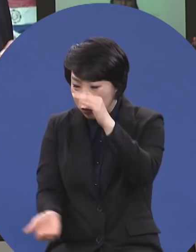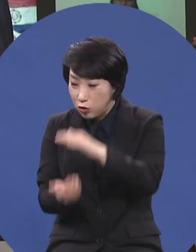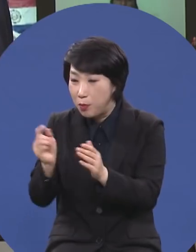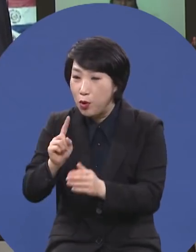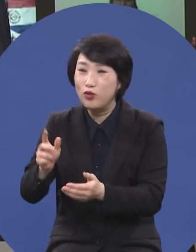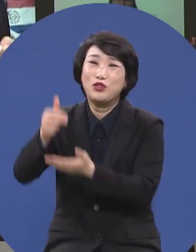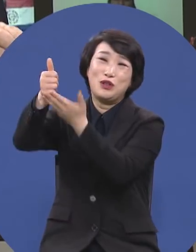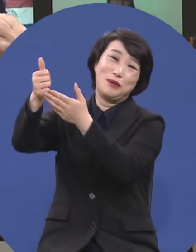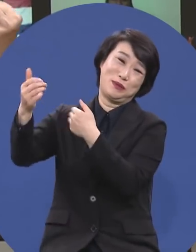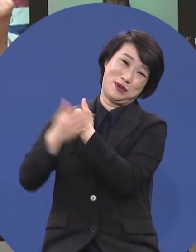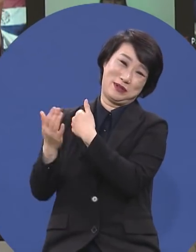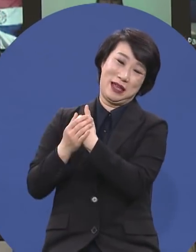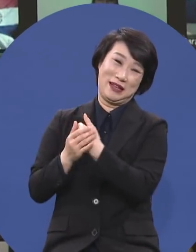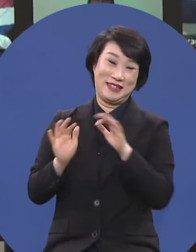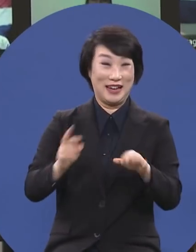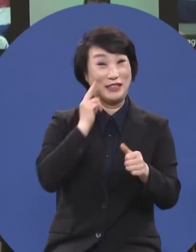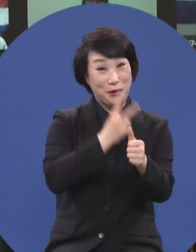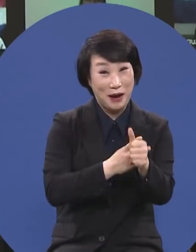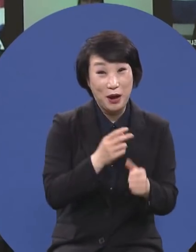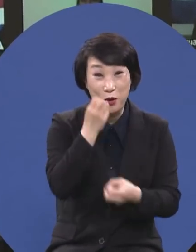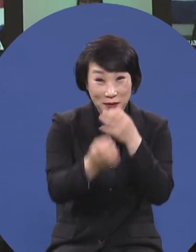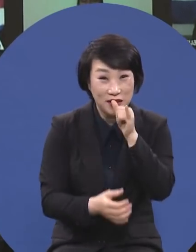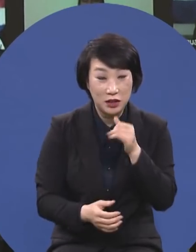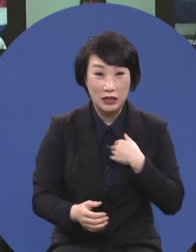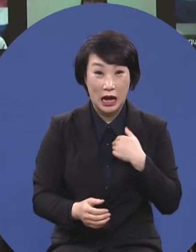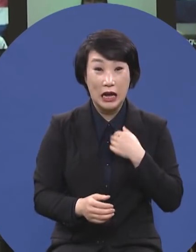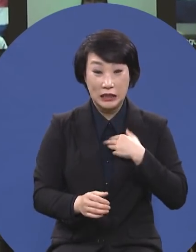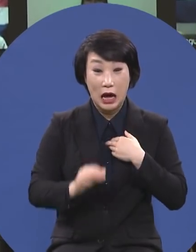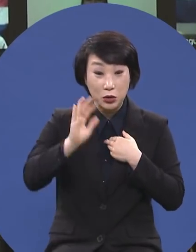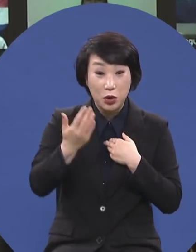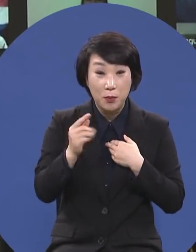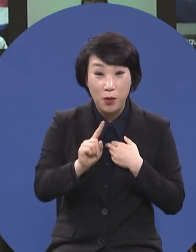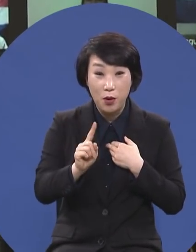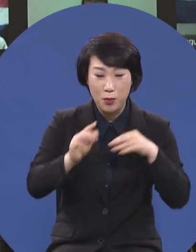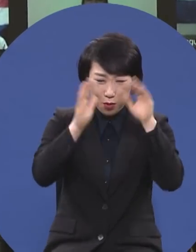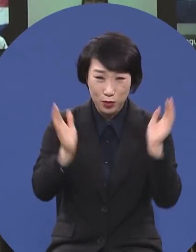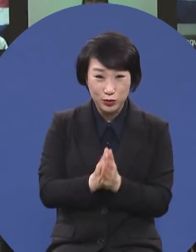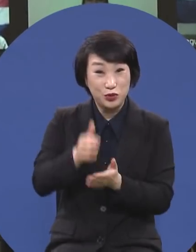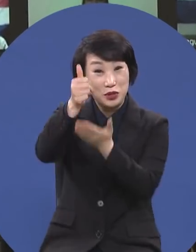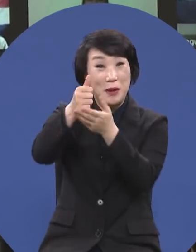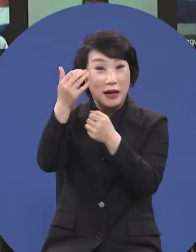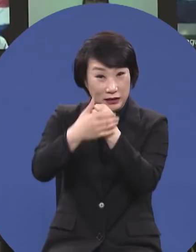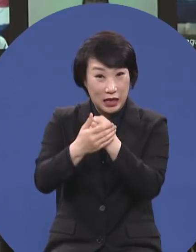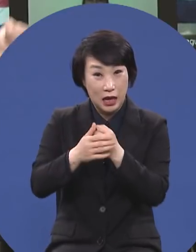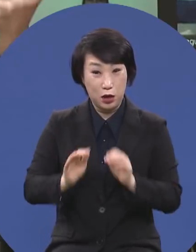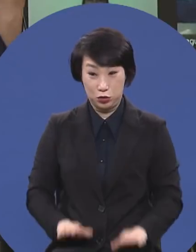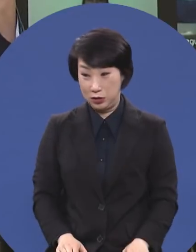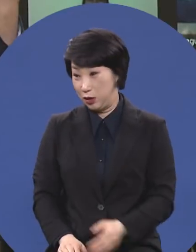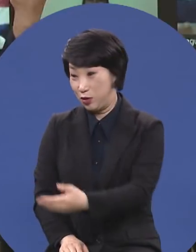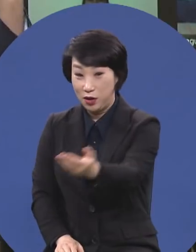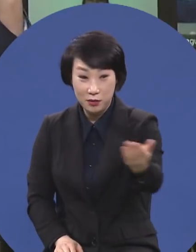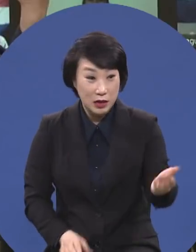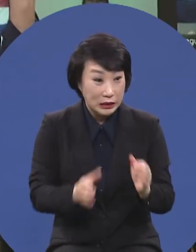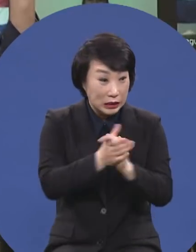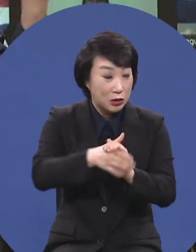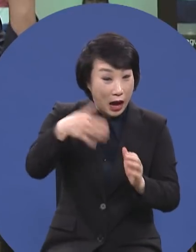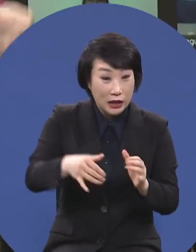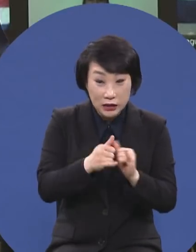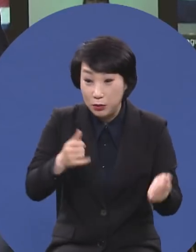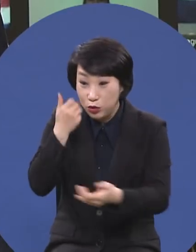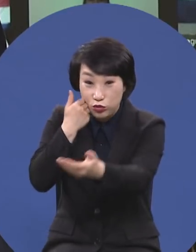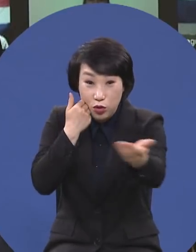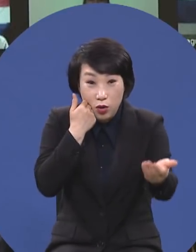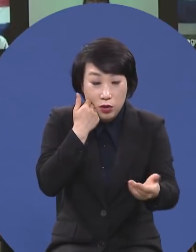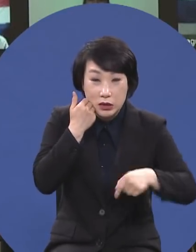사도 바울도 내가 나 된 것은 주님의 은혜라는 거야. 아직도 기도 않는 사람들, 자기 확신의